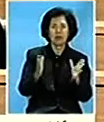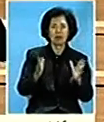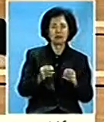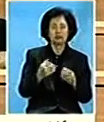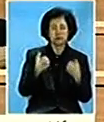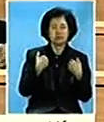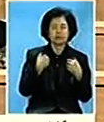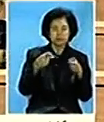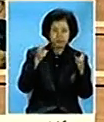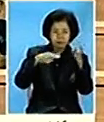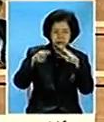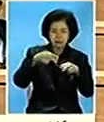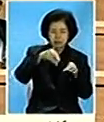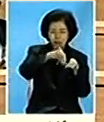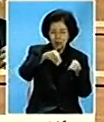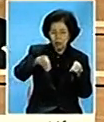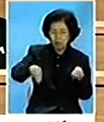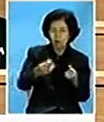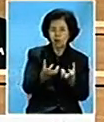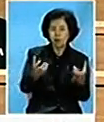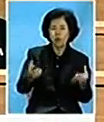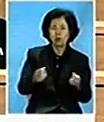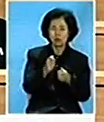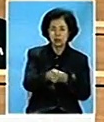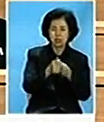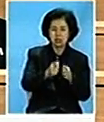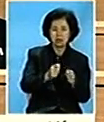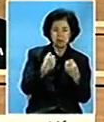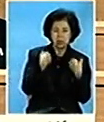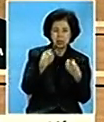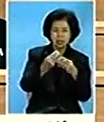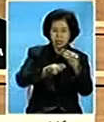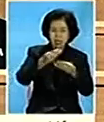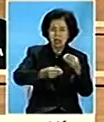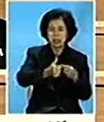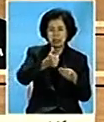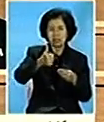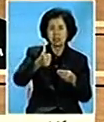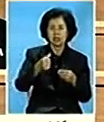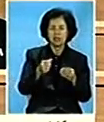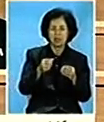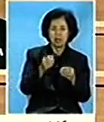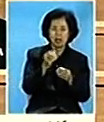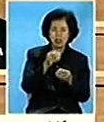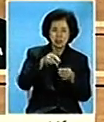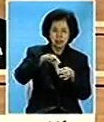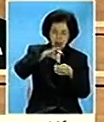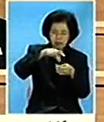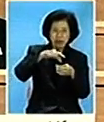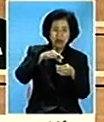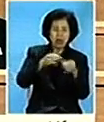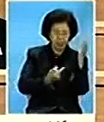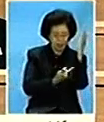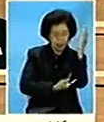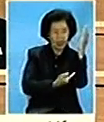ได้มีการพิจารณาปลูกสินค้าที่มีตลาดดียิ่งขึ้นไม่ว่าจะเป็นเรื่องของกาแฟเรื่องของยางพาราอะไรก็แล้ว